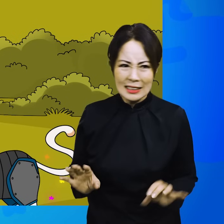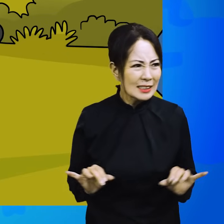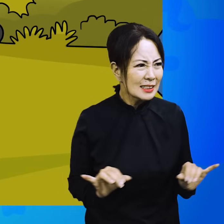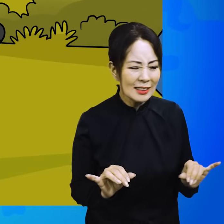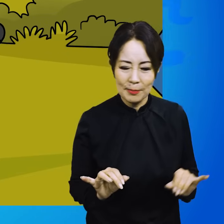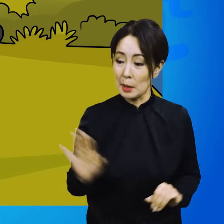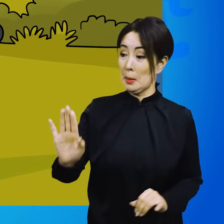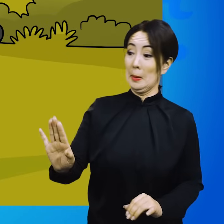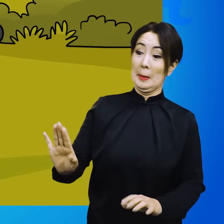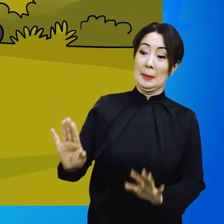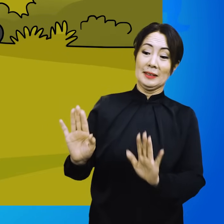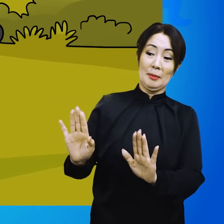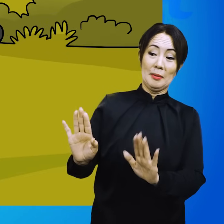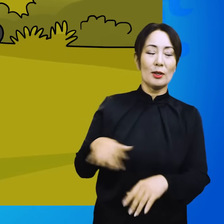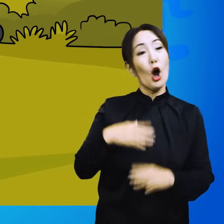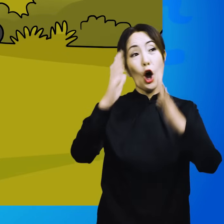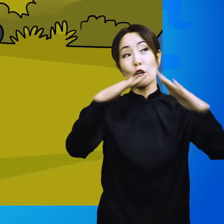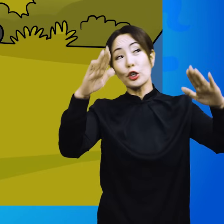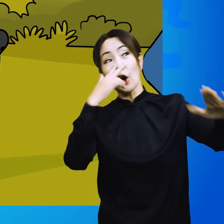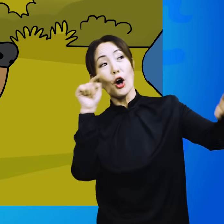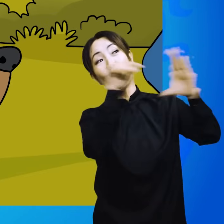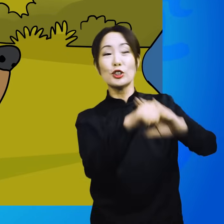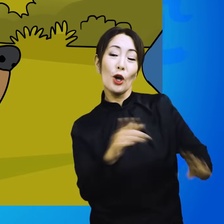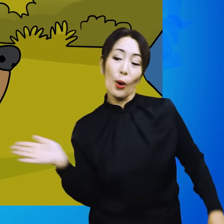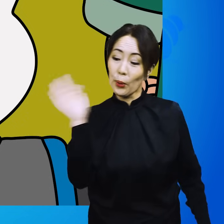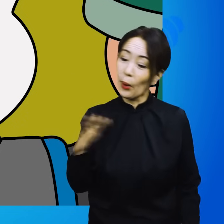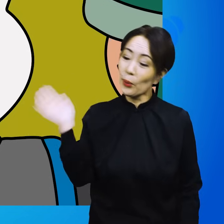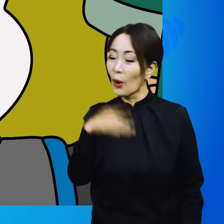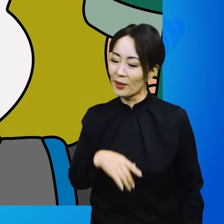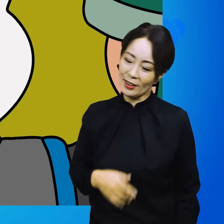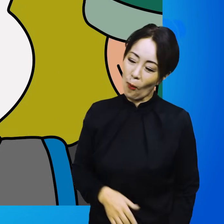Яса. За, тэр ордоо орё хэдүүлээ. Ордонлооч.